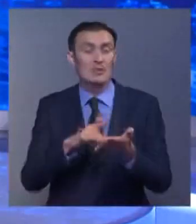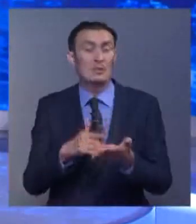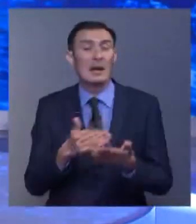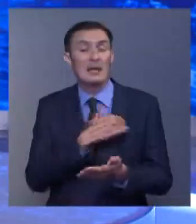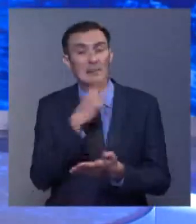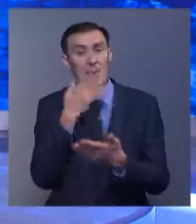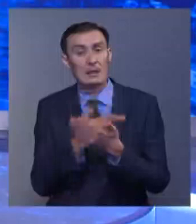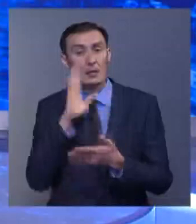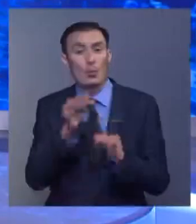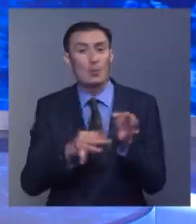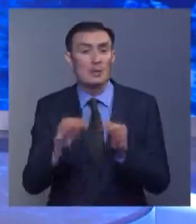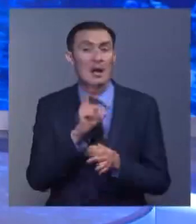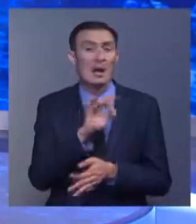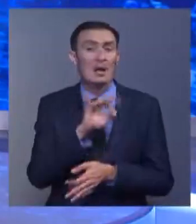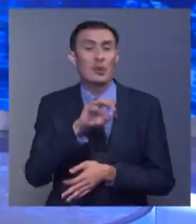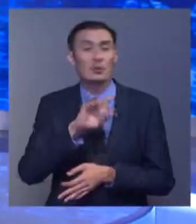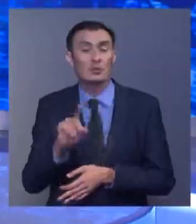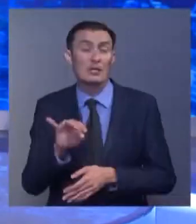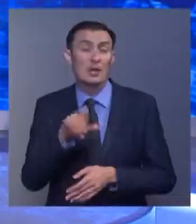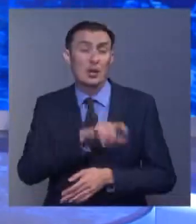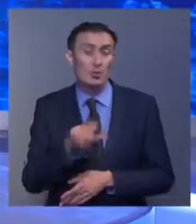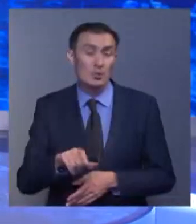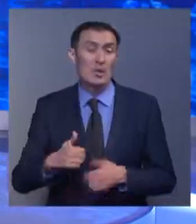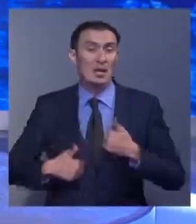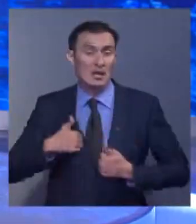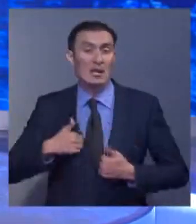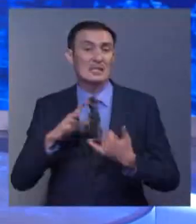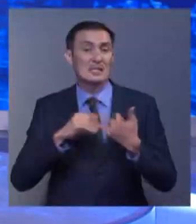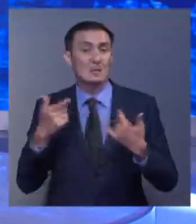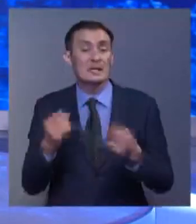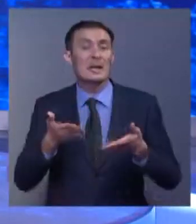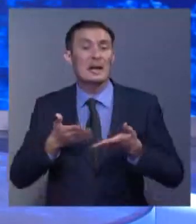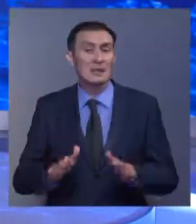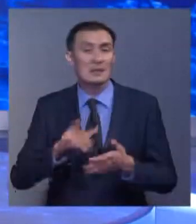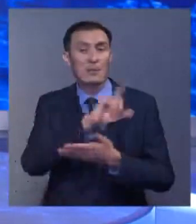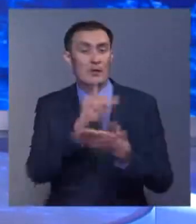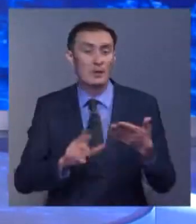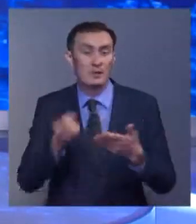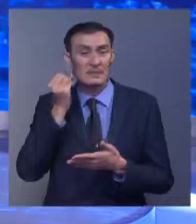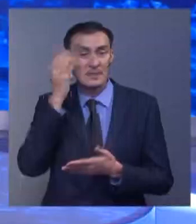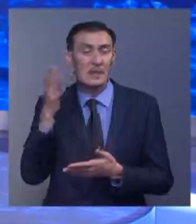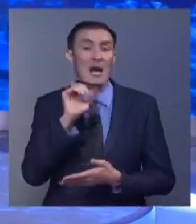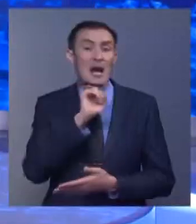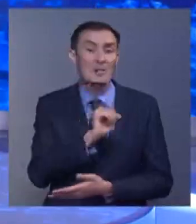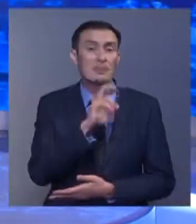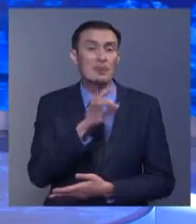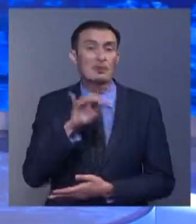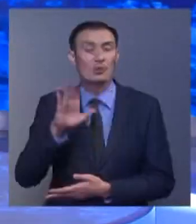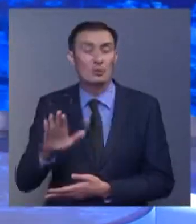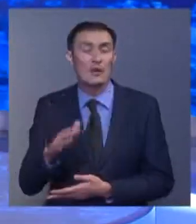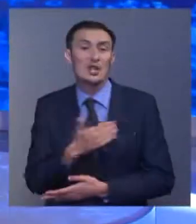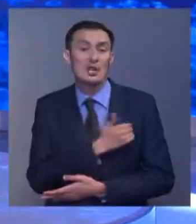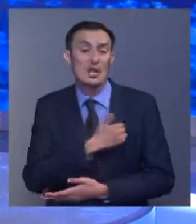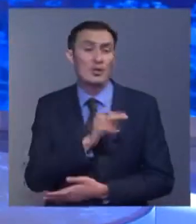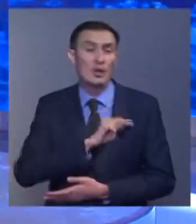хотят показать озеро Каратуз. А еще местные жители гордятся землей, где родился поэт и просветитель Ахмед Бай Турсынов.